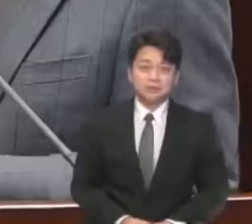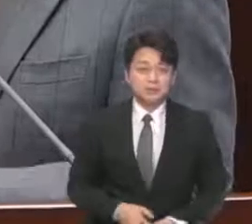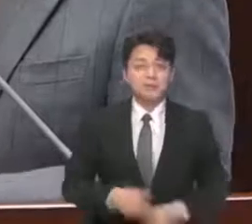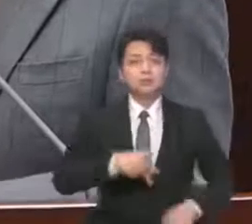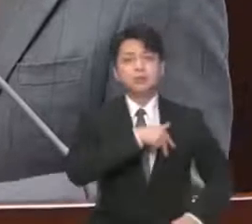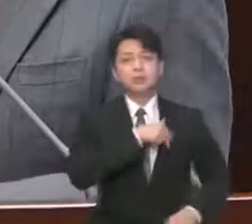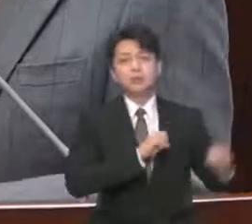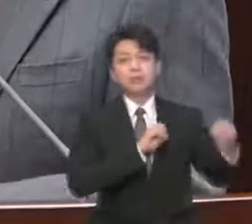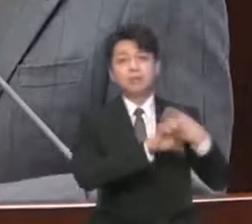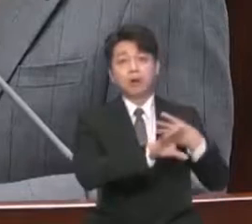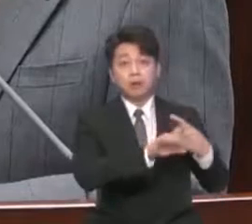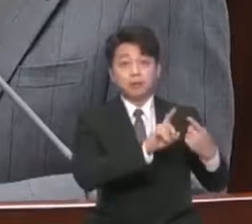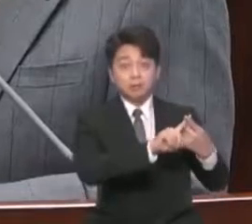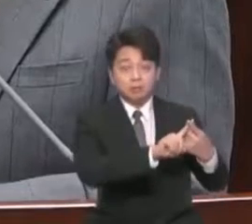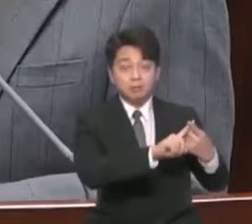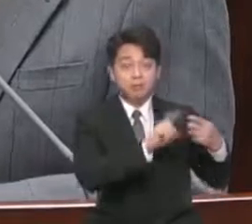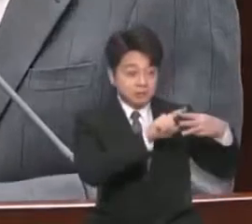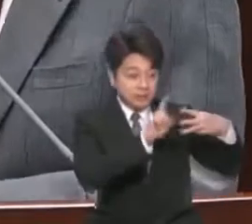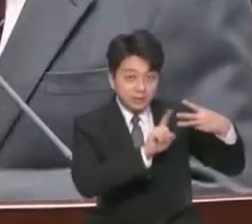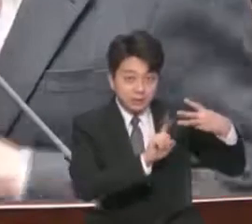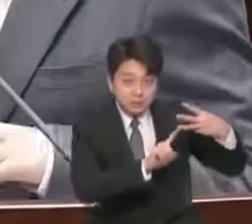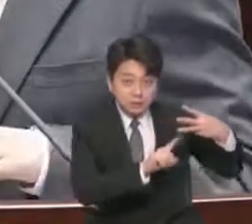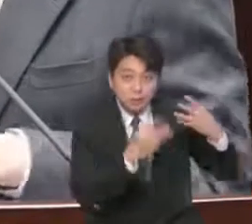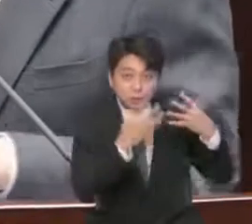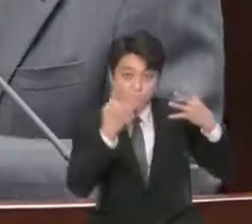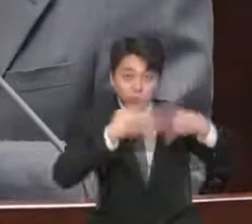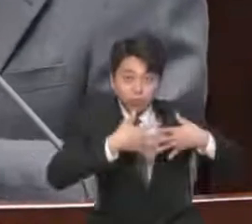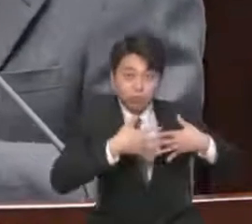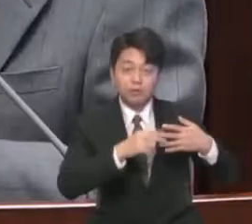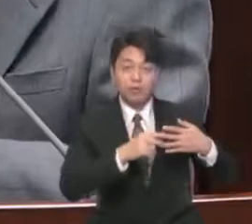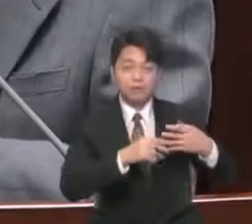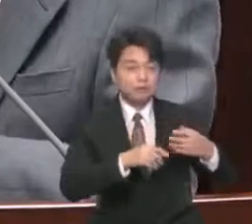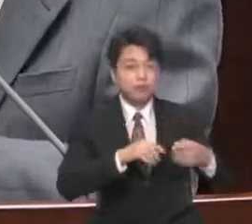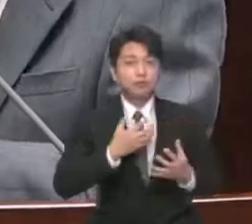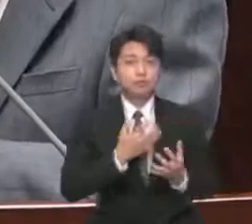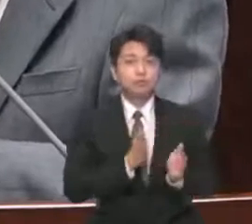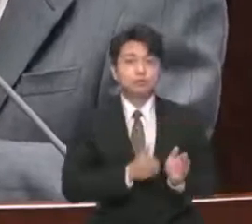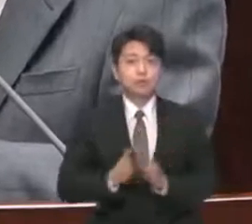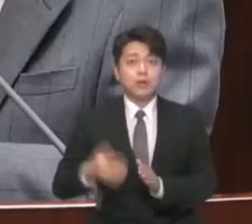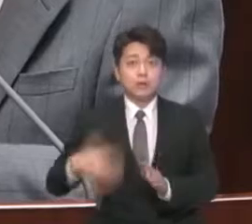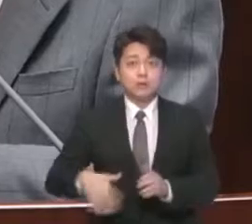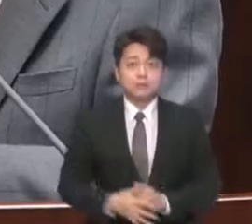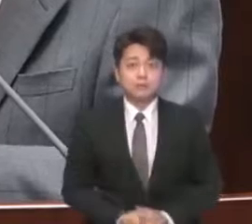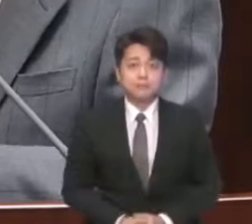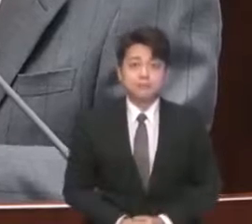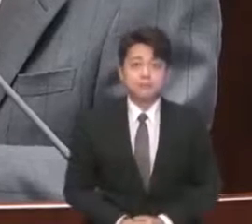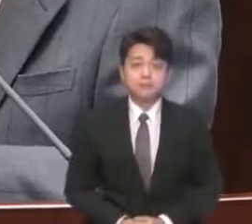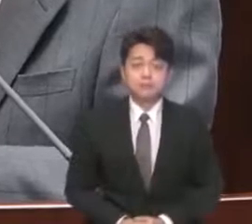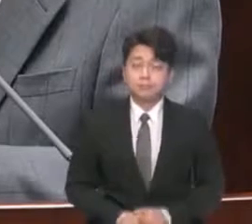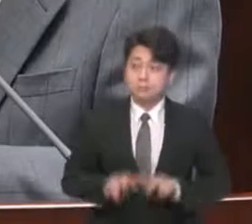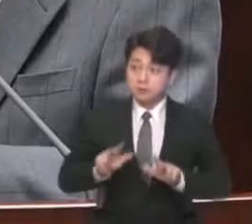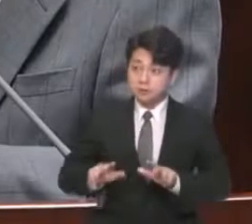제가 확인을 못 했기 때문에 국방부 발표했는데 장관 동의도 안 받고 발표했단 말입니까?